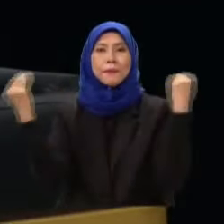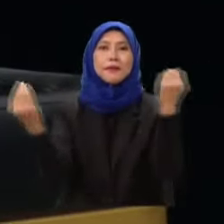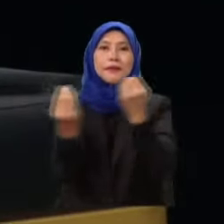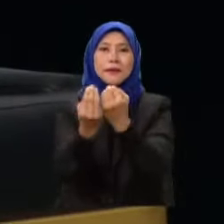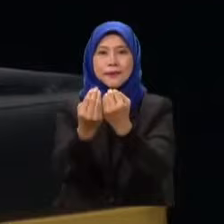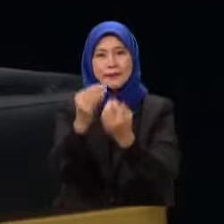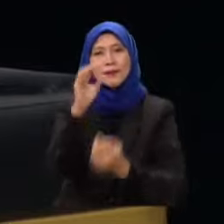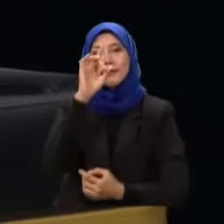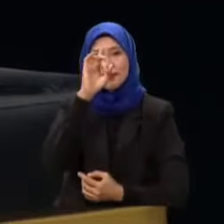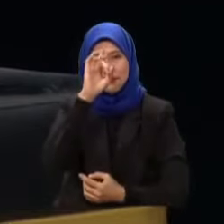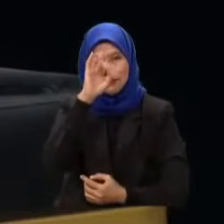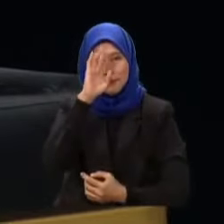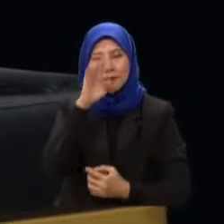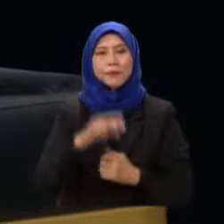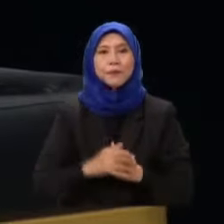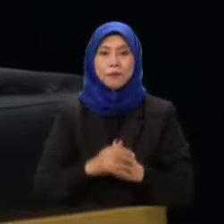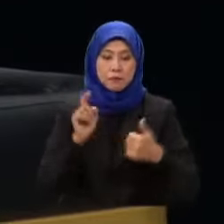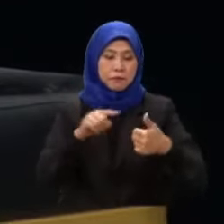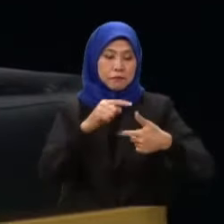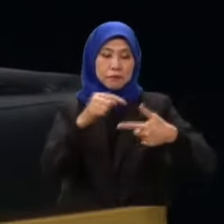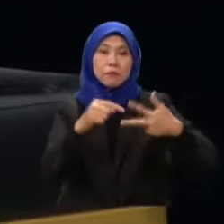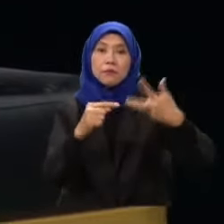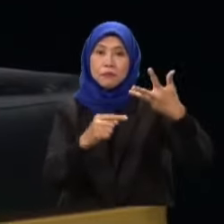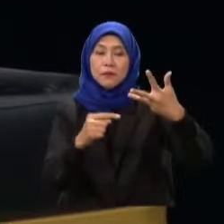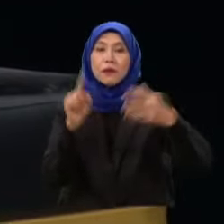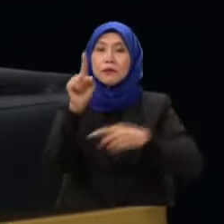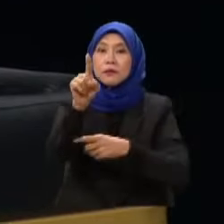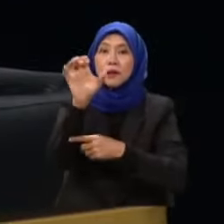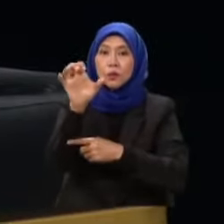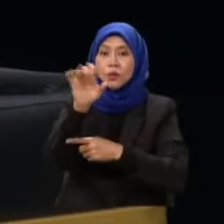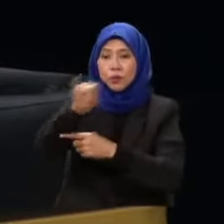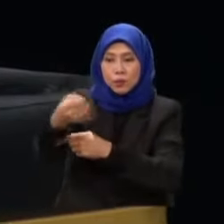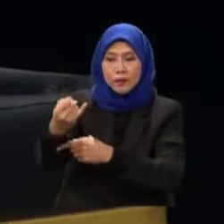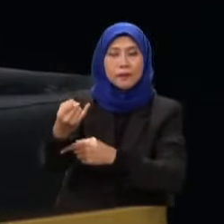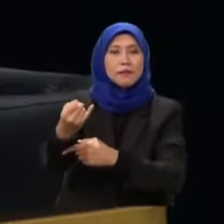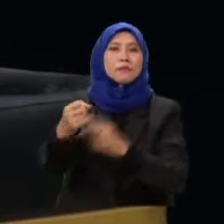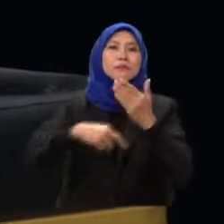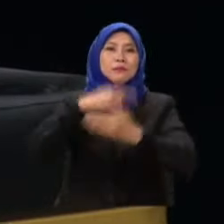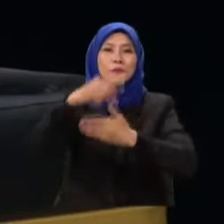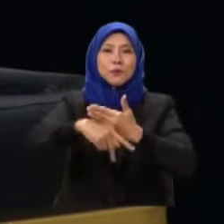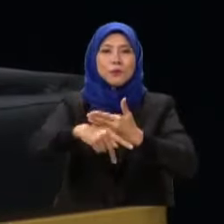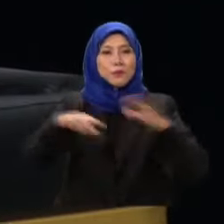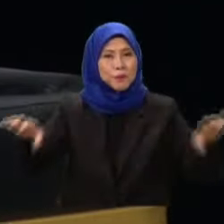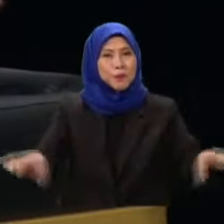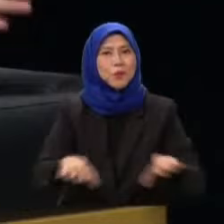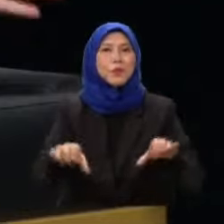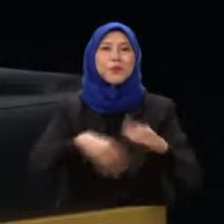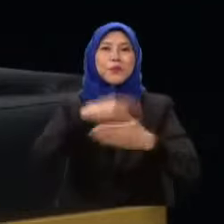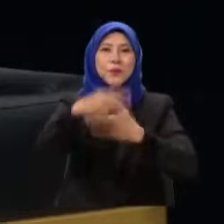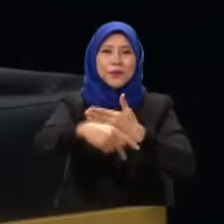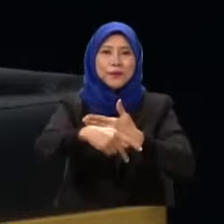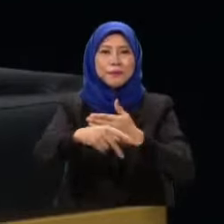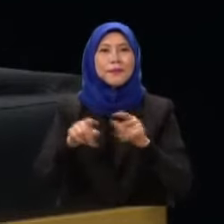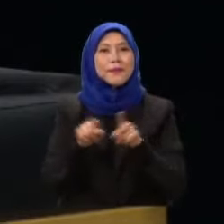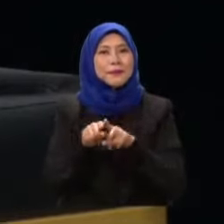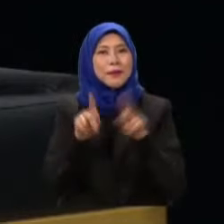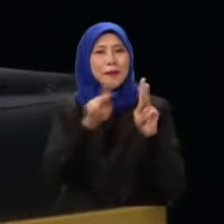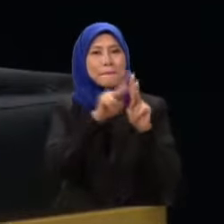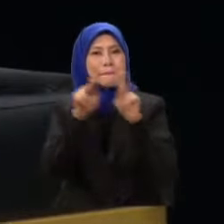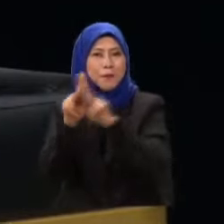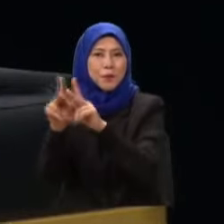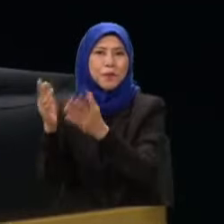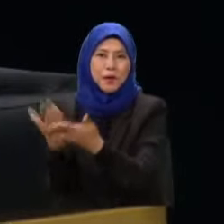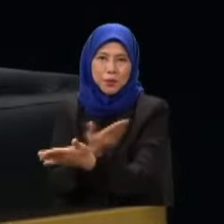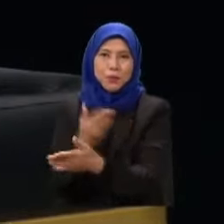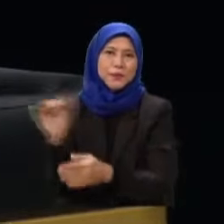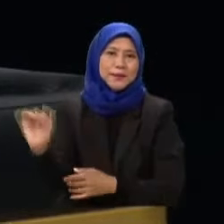jadi 100 juta itu perlu dilanjutkan untuk kita laksanakan program-program ini kamu jugalah dengan Kampung Baru dan